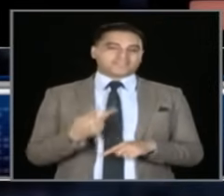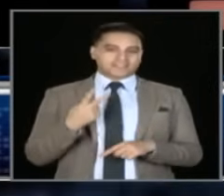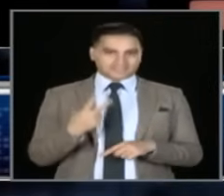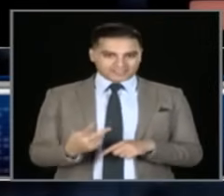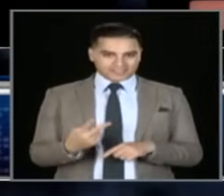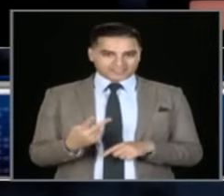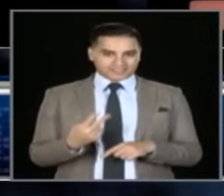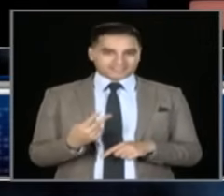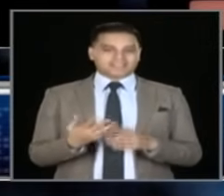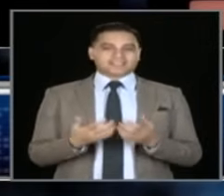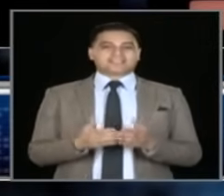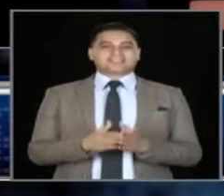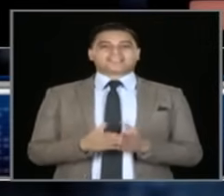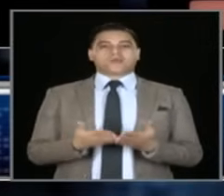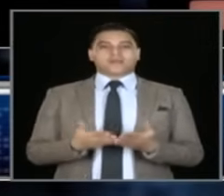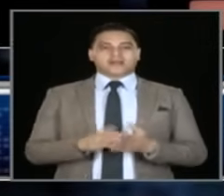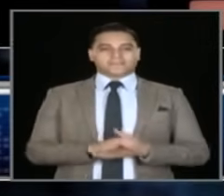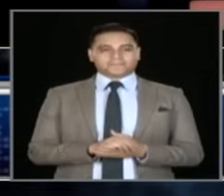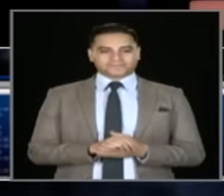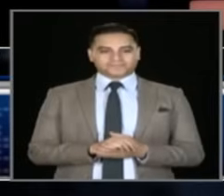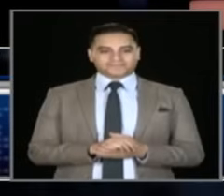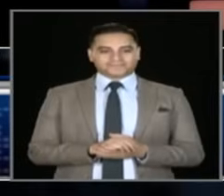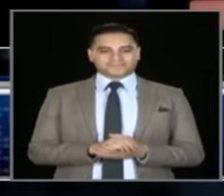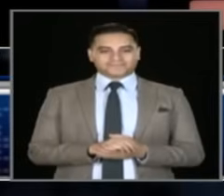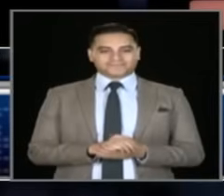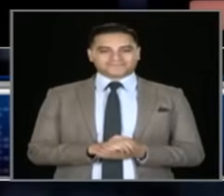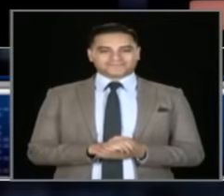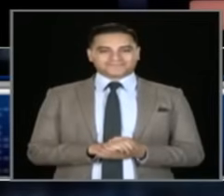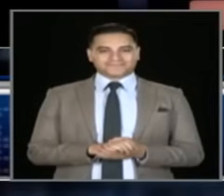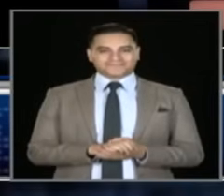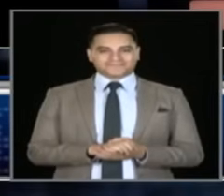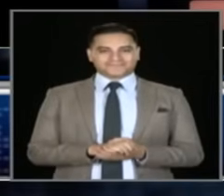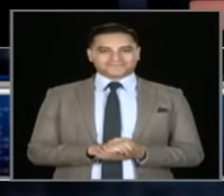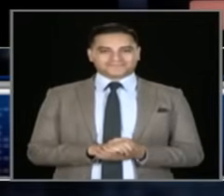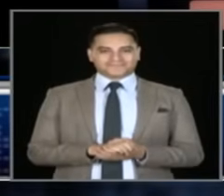399 في 2 يساوي كام؟